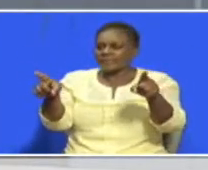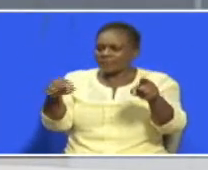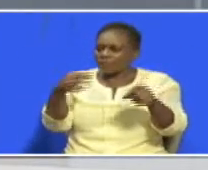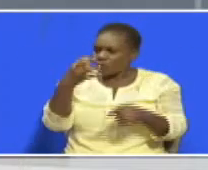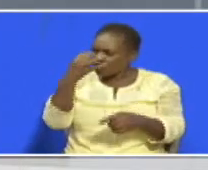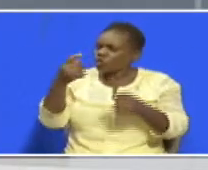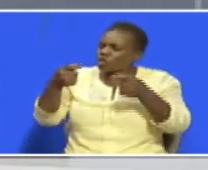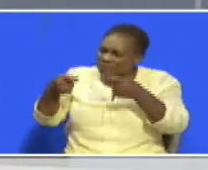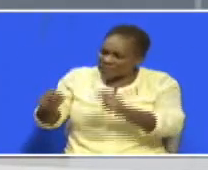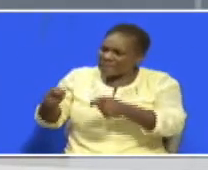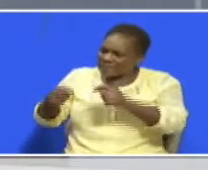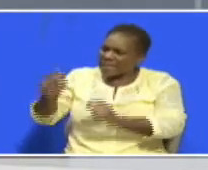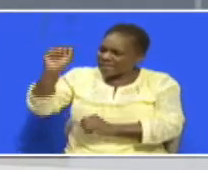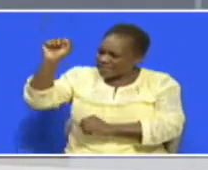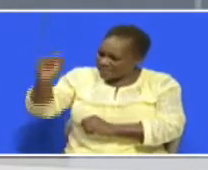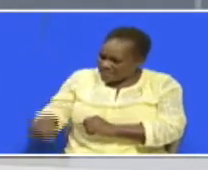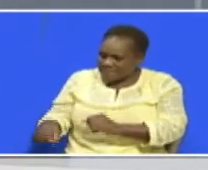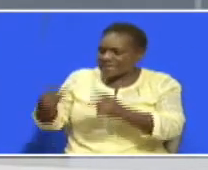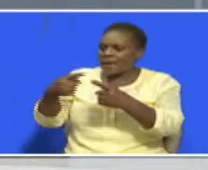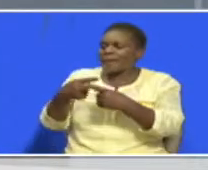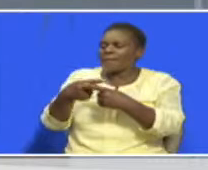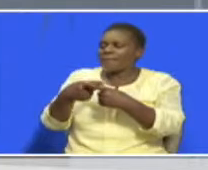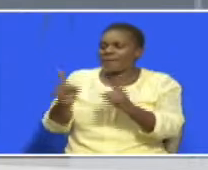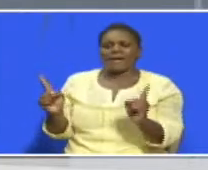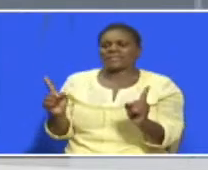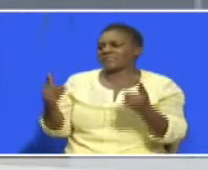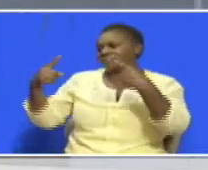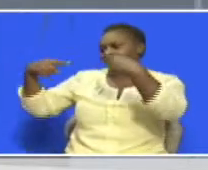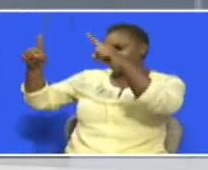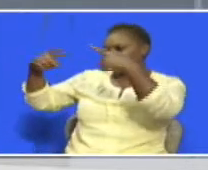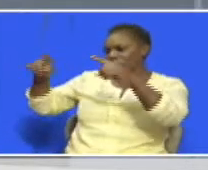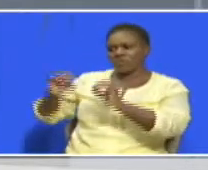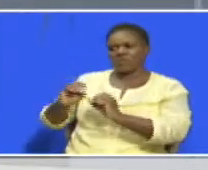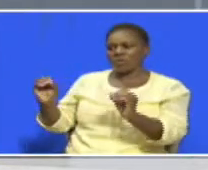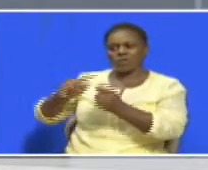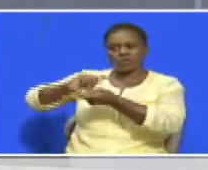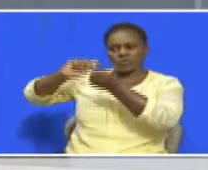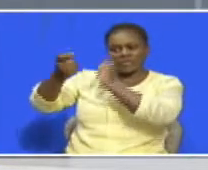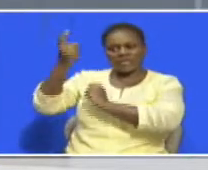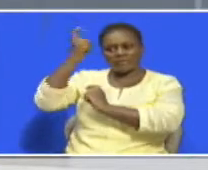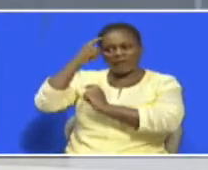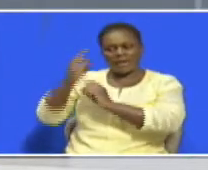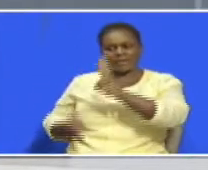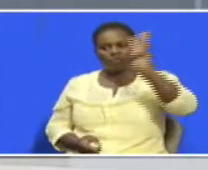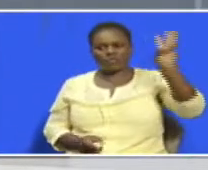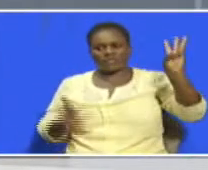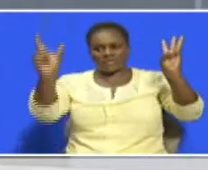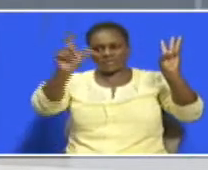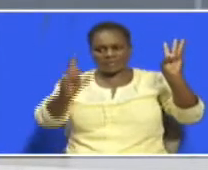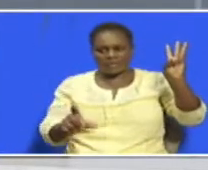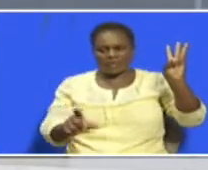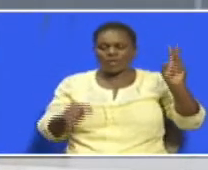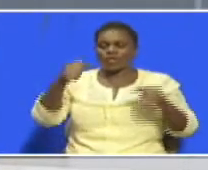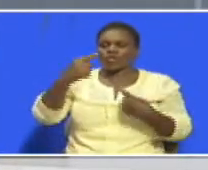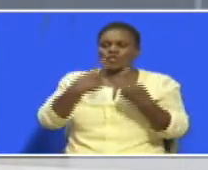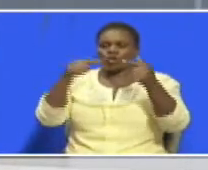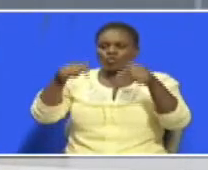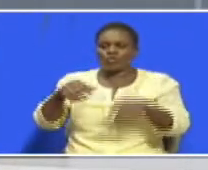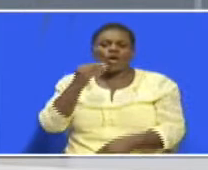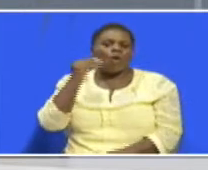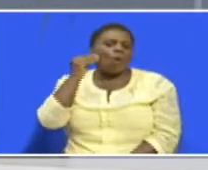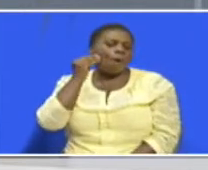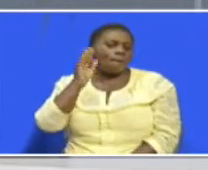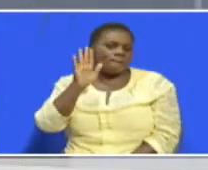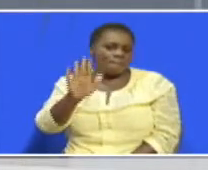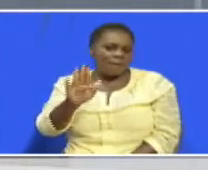vipi naibu wa Rice William Ruto hata fanikiwa kubadili msimamo wa eneo hilo Atuoli hamezungumza lewa kiwa nyubani